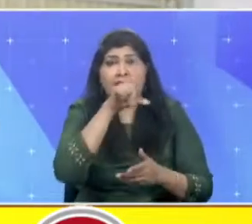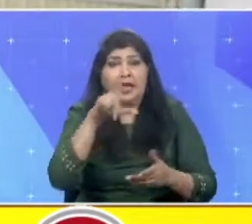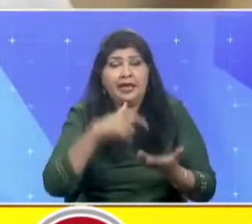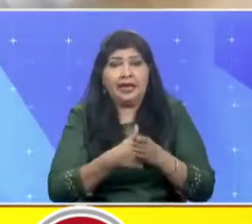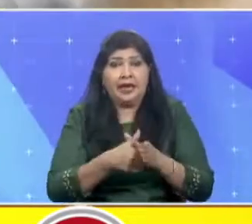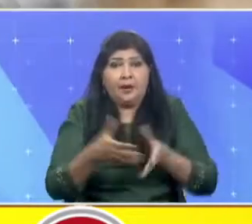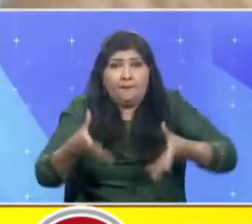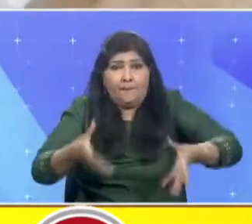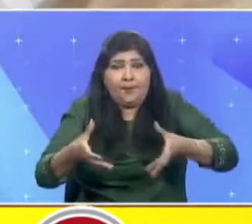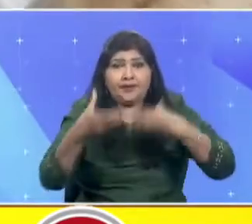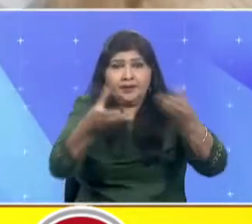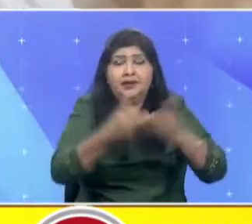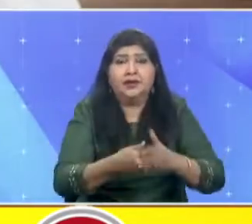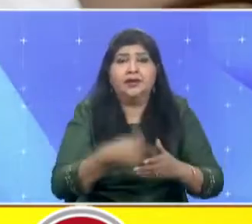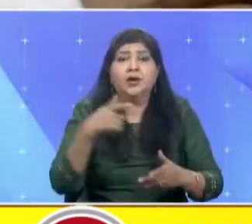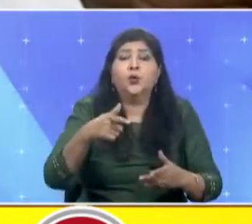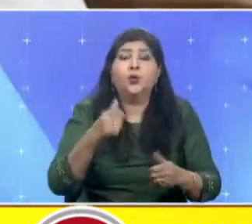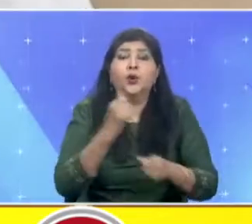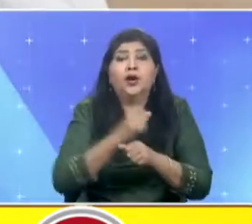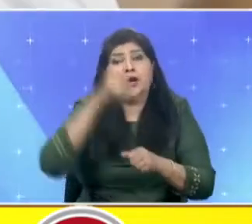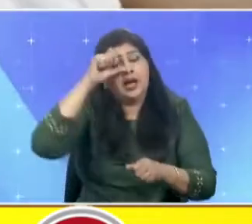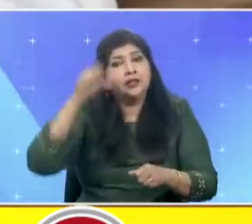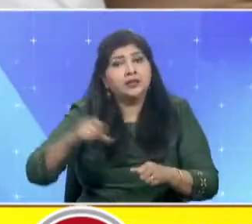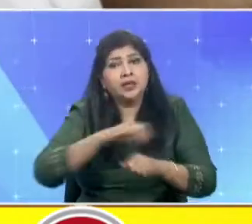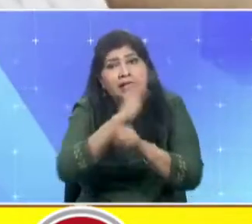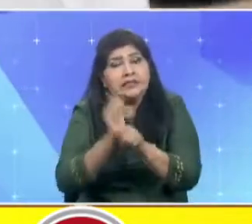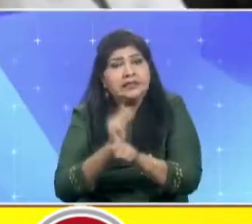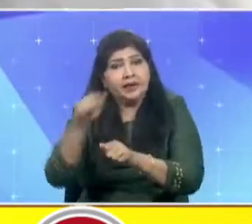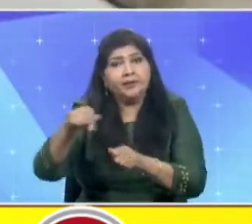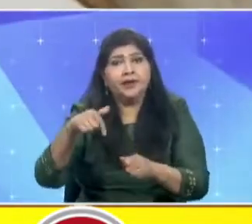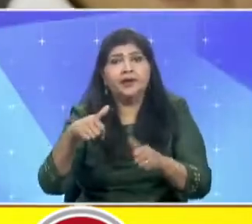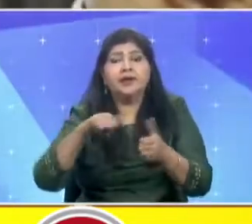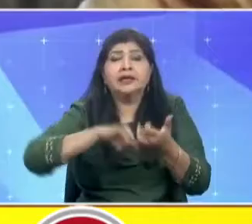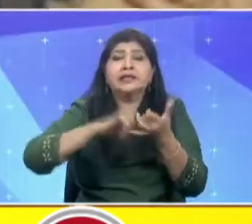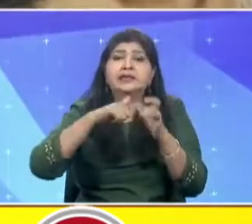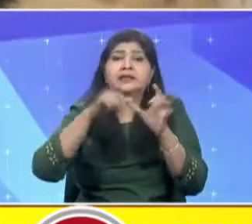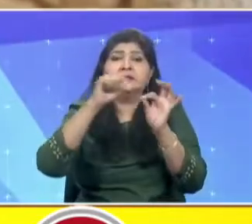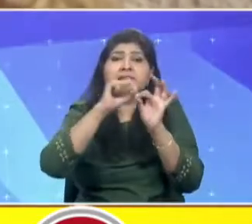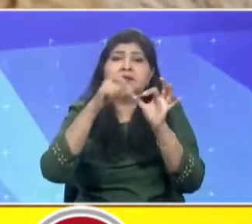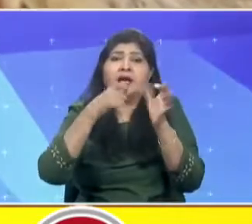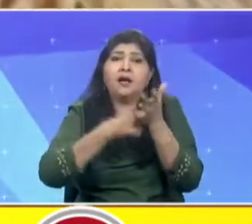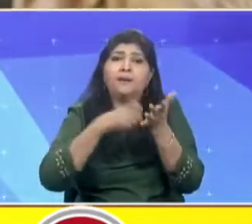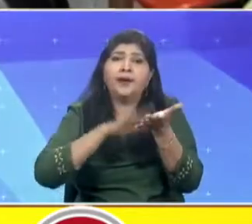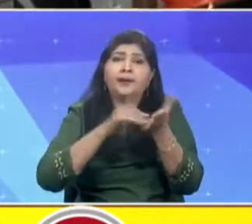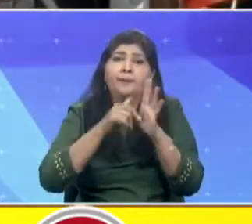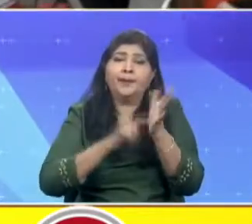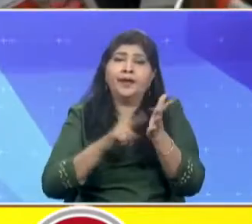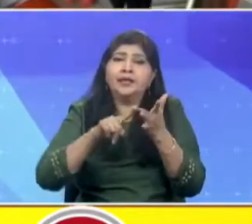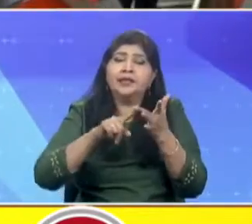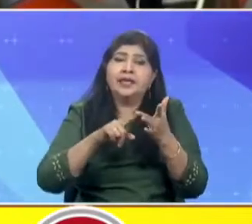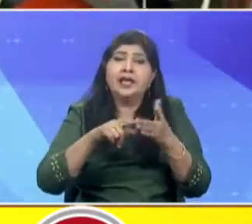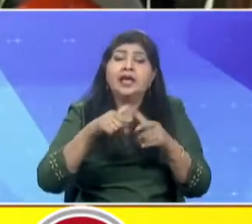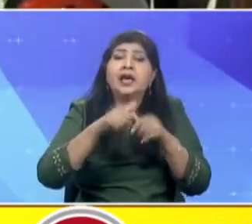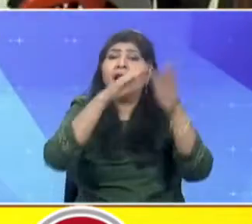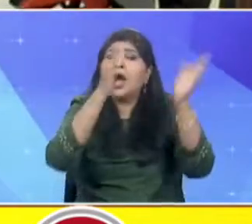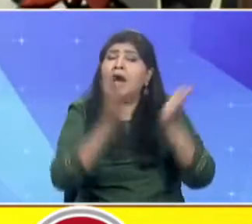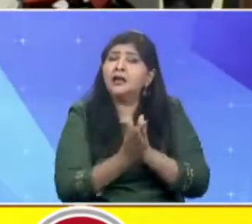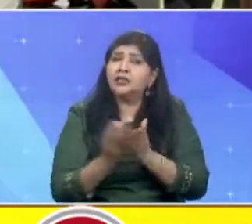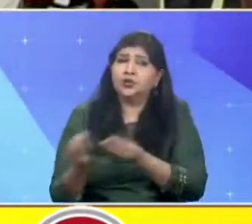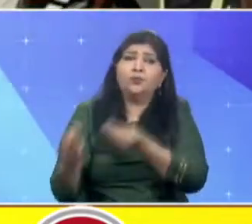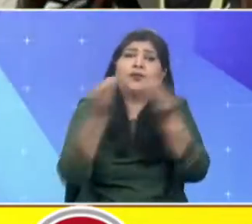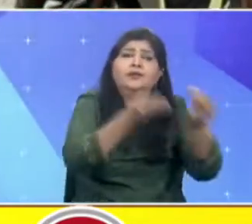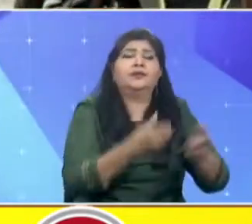1 लाखवां बर्तन वो गांधी जी द्वारा स्थापित साबरमती आश्रम में दान करेंगे। आज